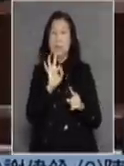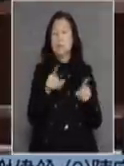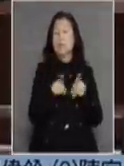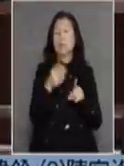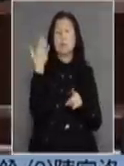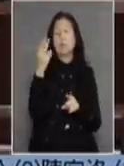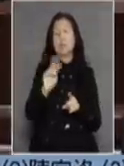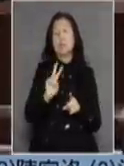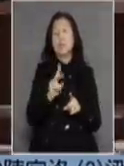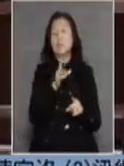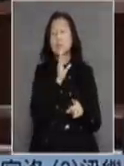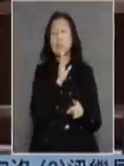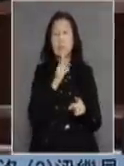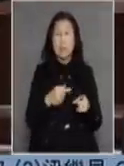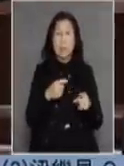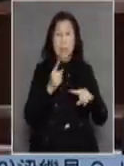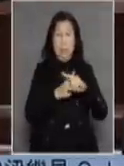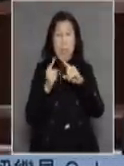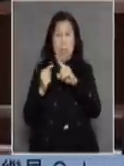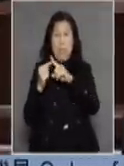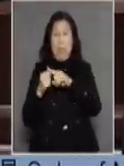實上市場的確是作出這樣的反應的。